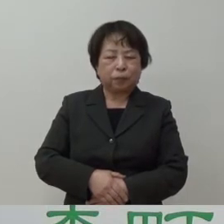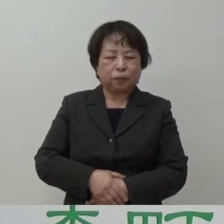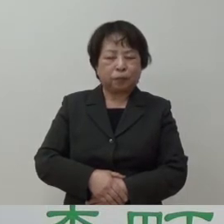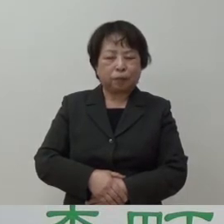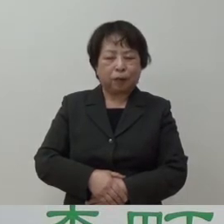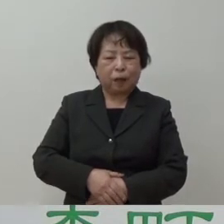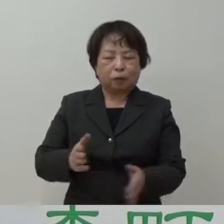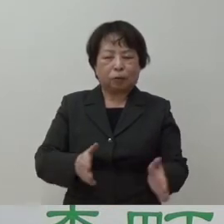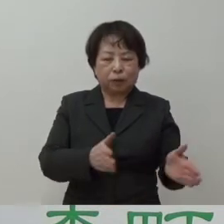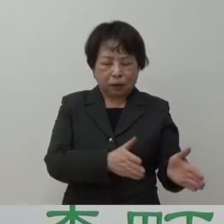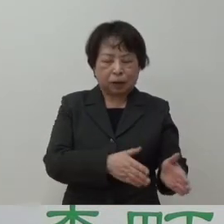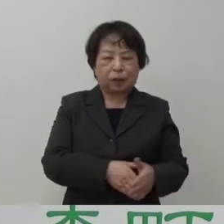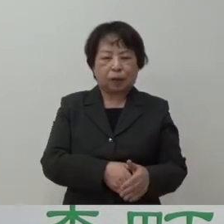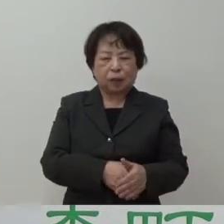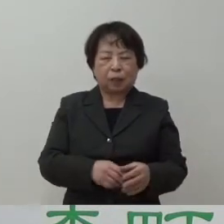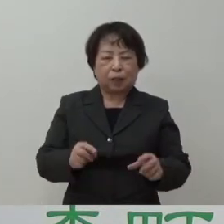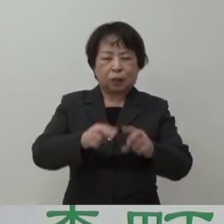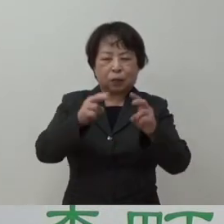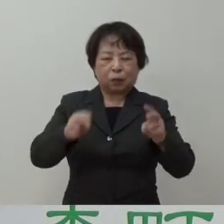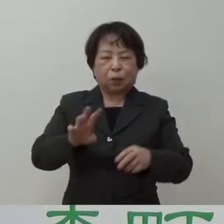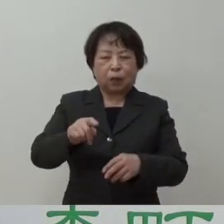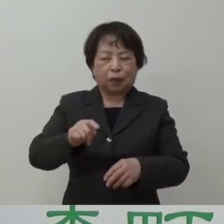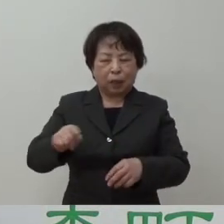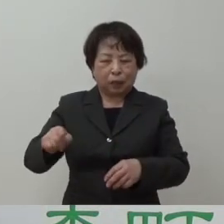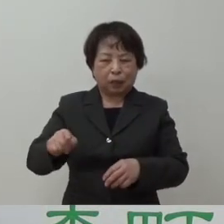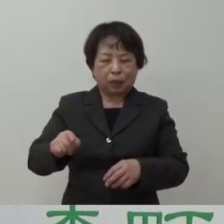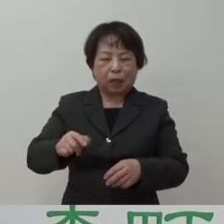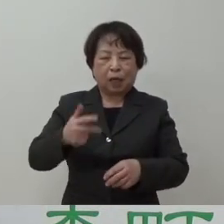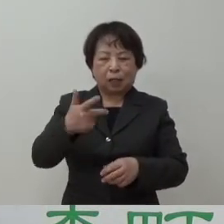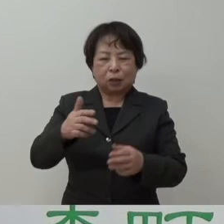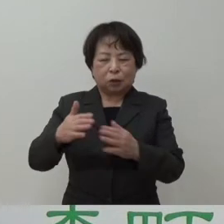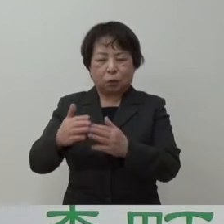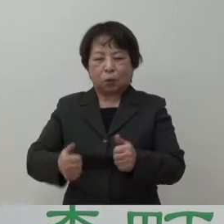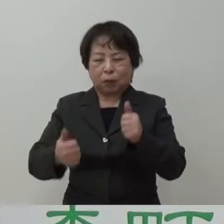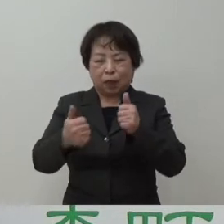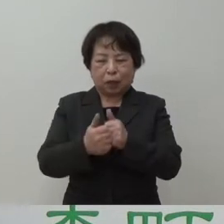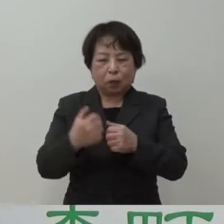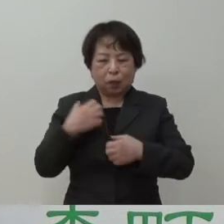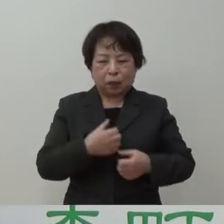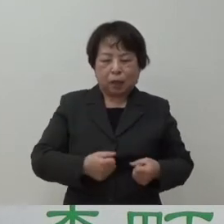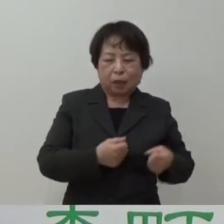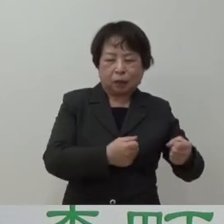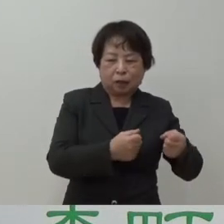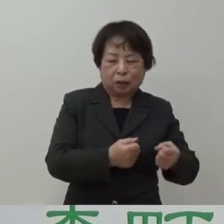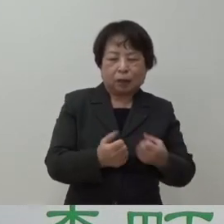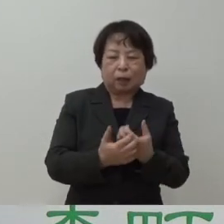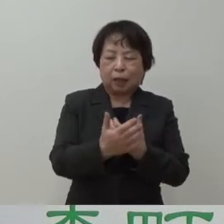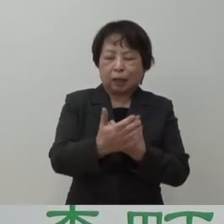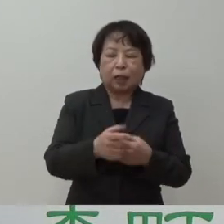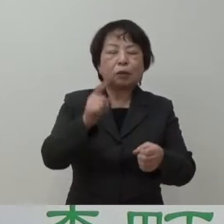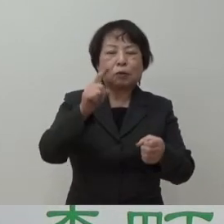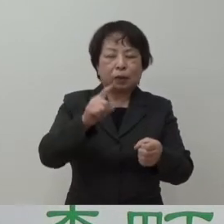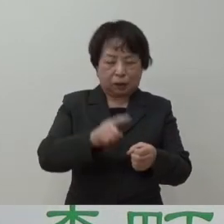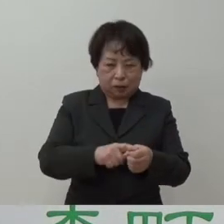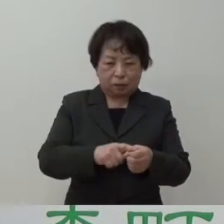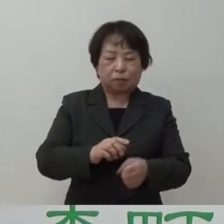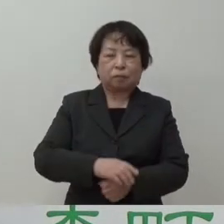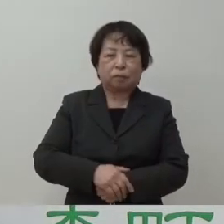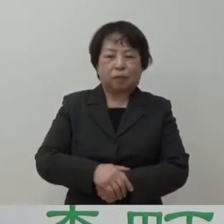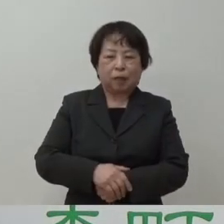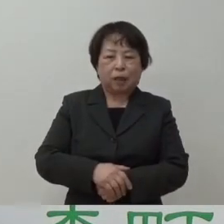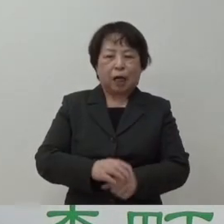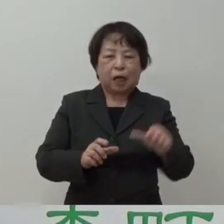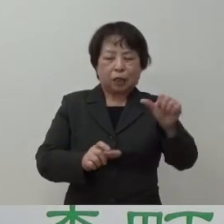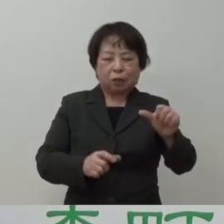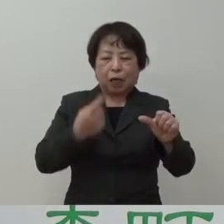次に静岡県市長対抗駅伝競争大会についてです。5日土